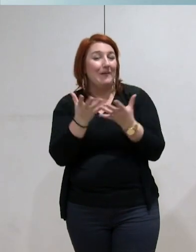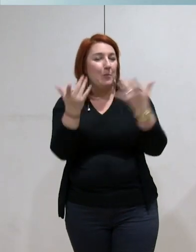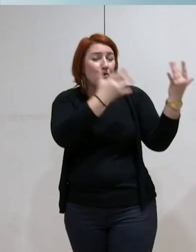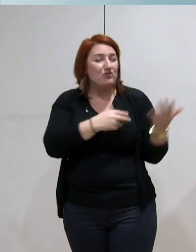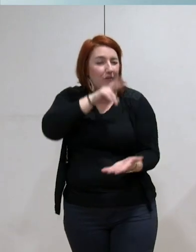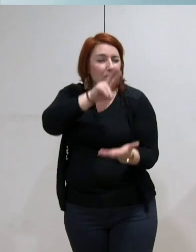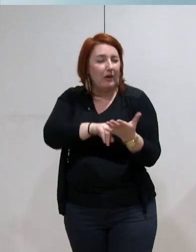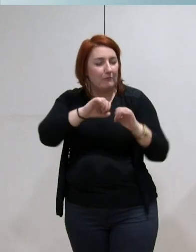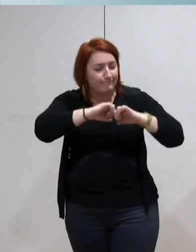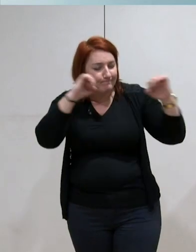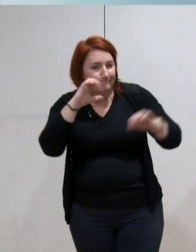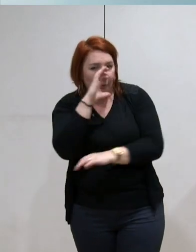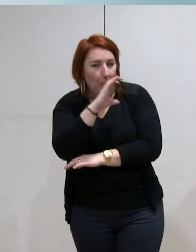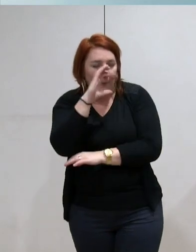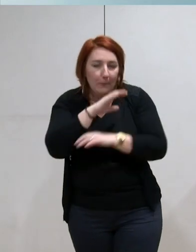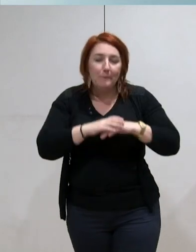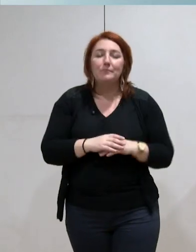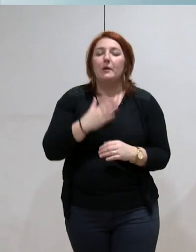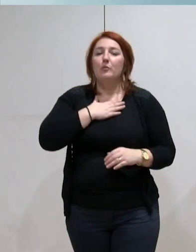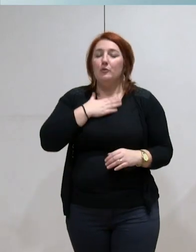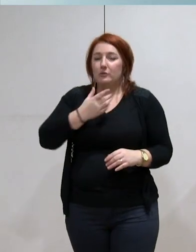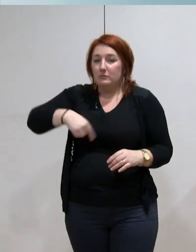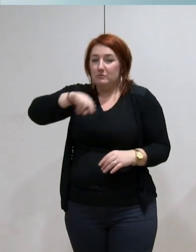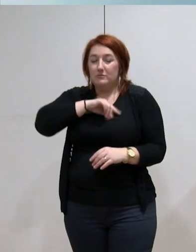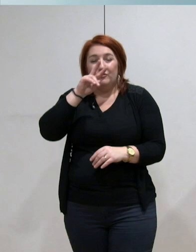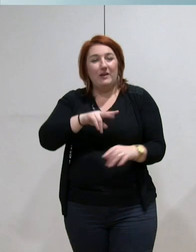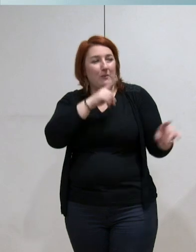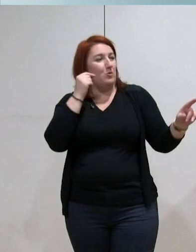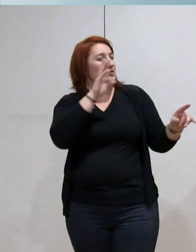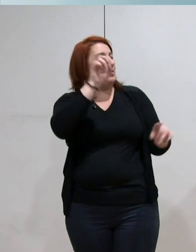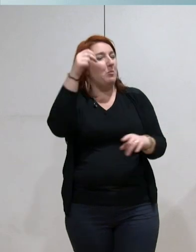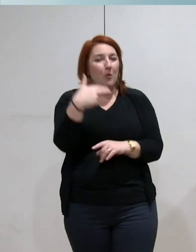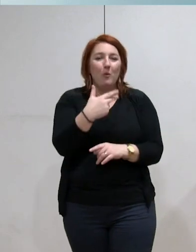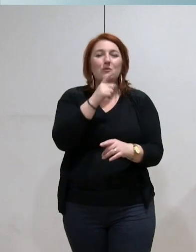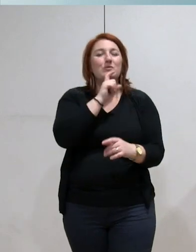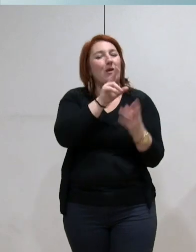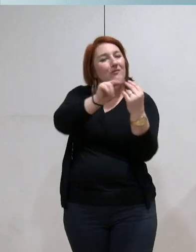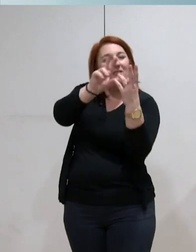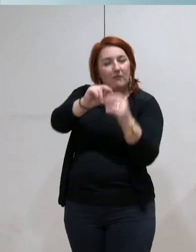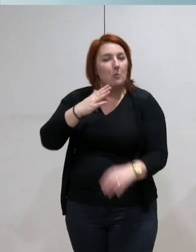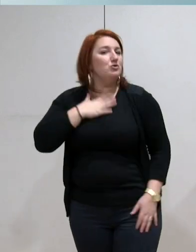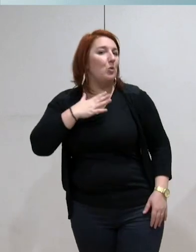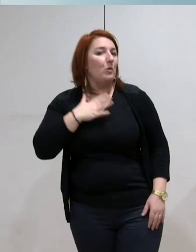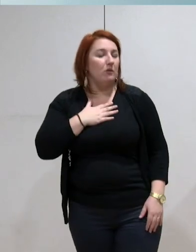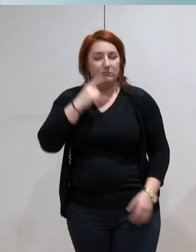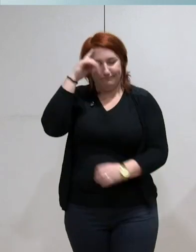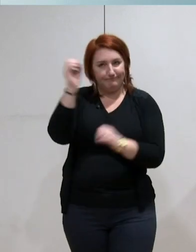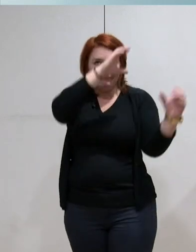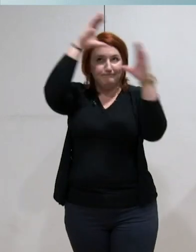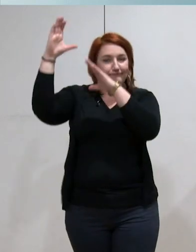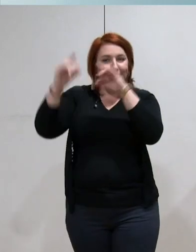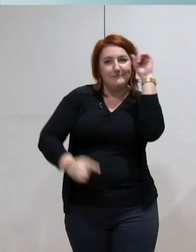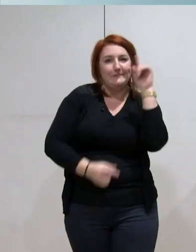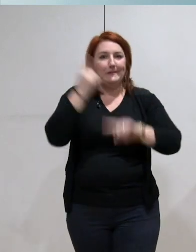chiffres pour notre part et je suis content de voir que Monsieur Bron en a un petit peu parlé aussi nous pensons qu'il faut regarder quand